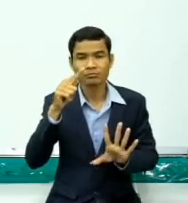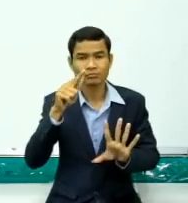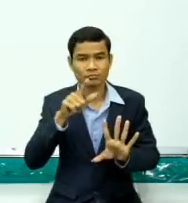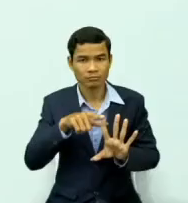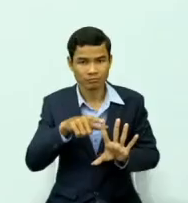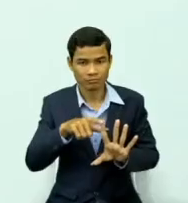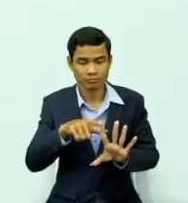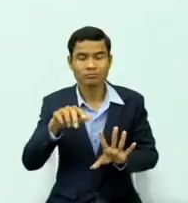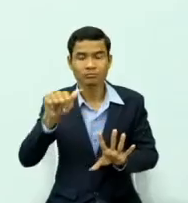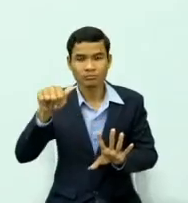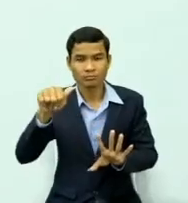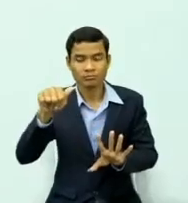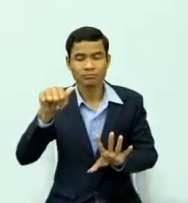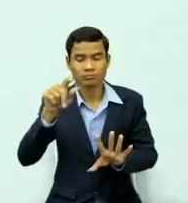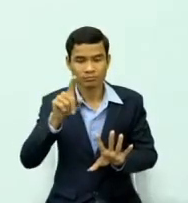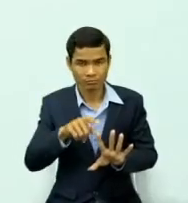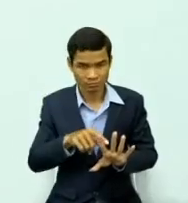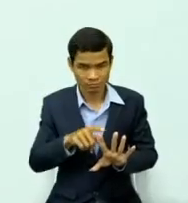nhỏ